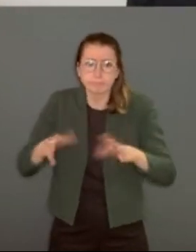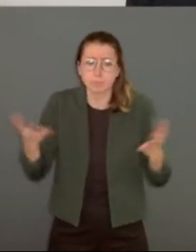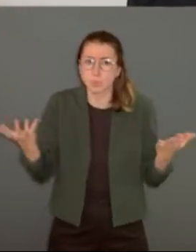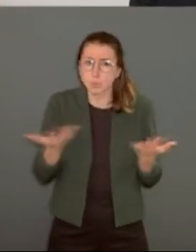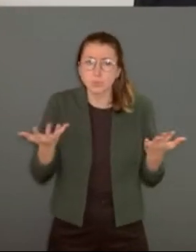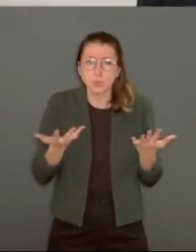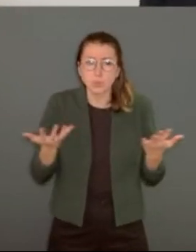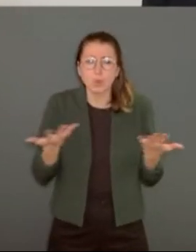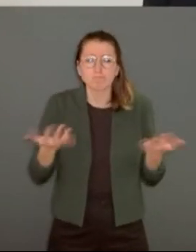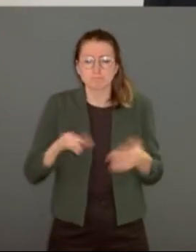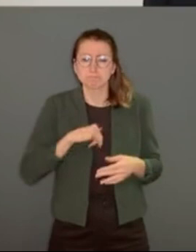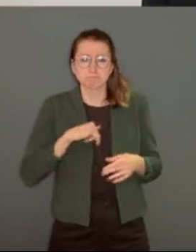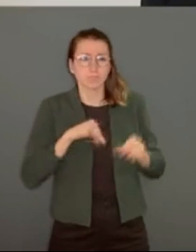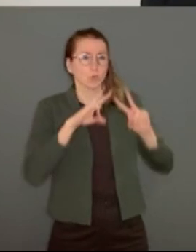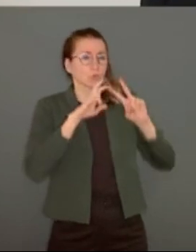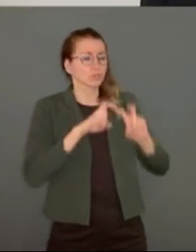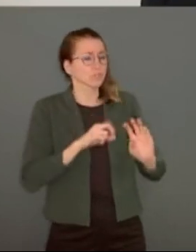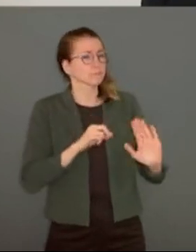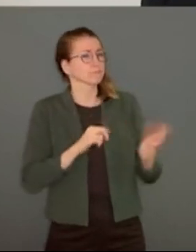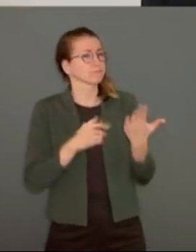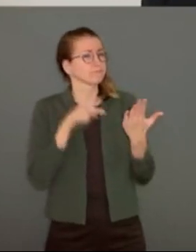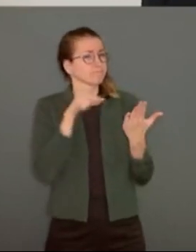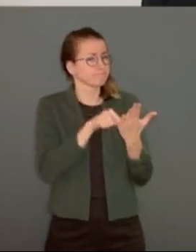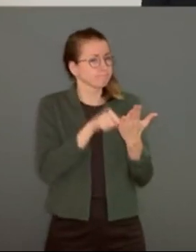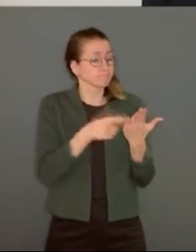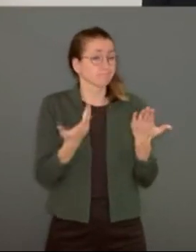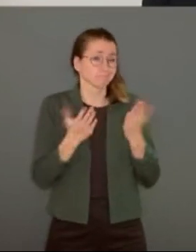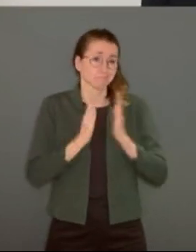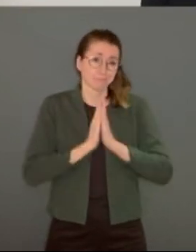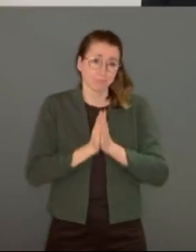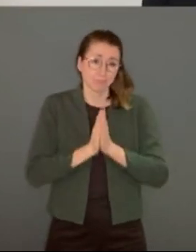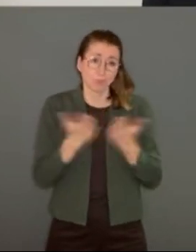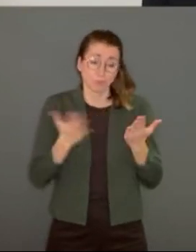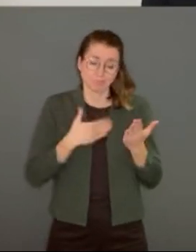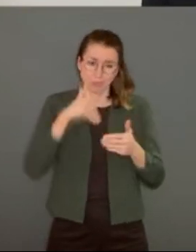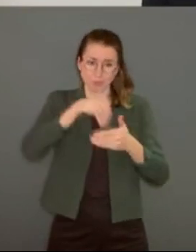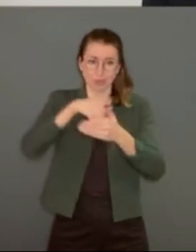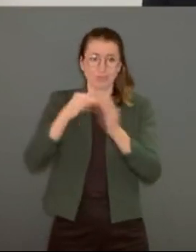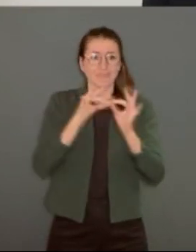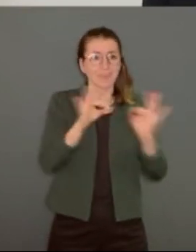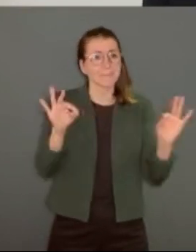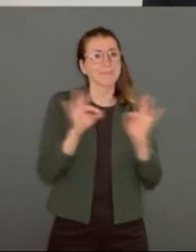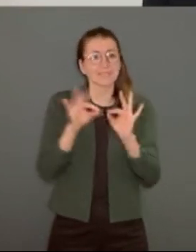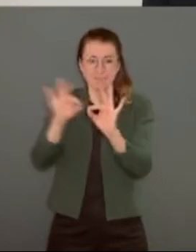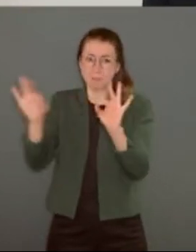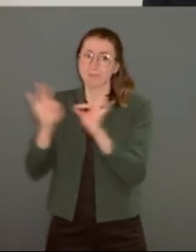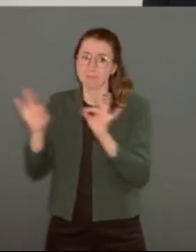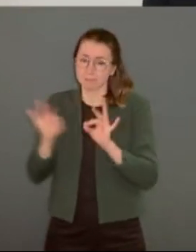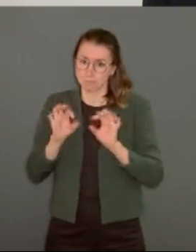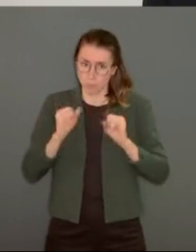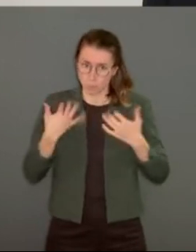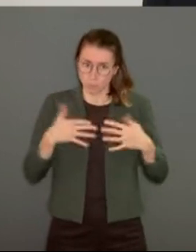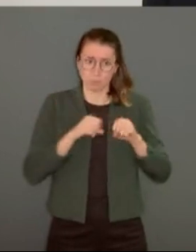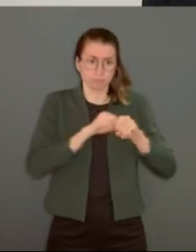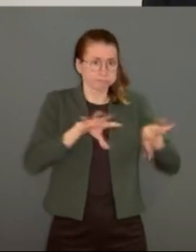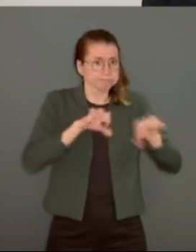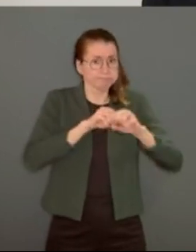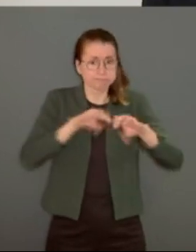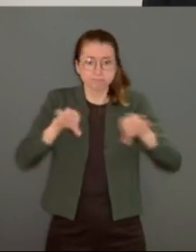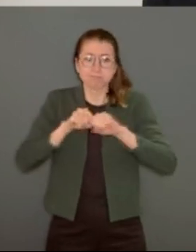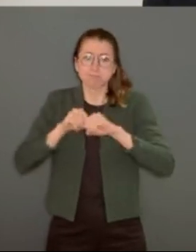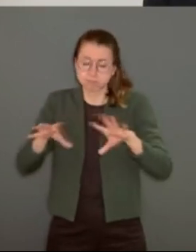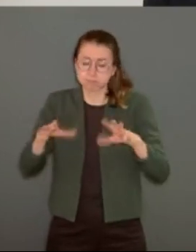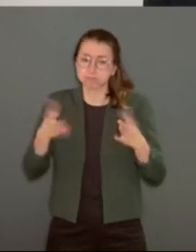études indiquent que dans les familles, malheureusement, il y a un très grand taux de contamination. Raison